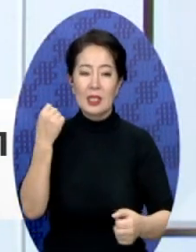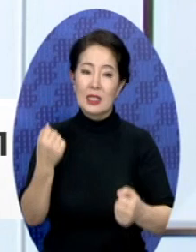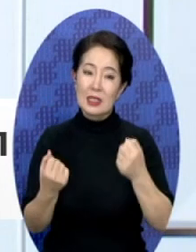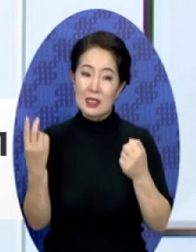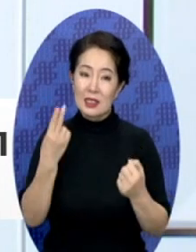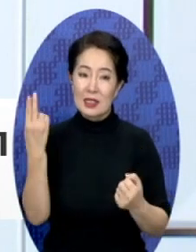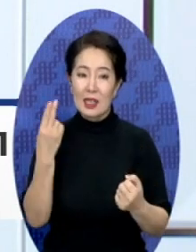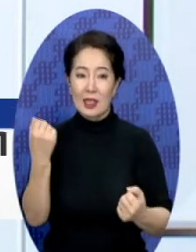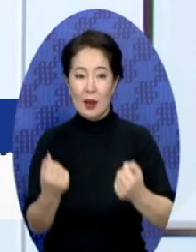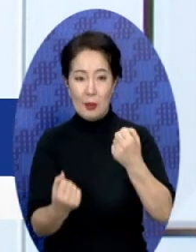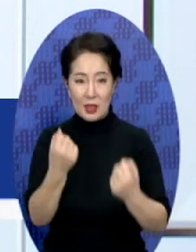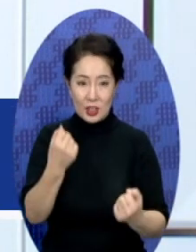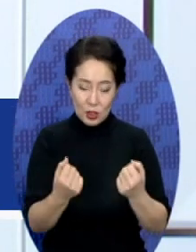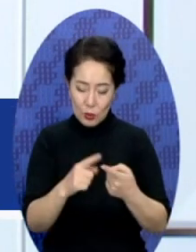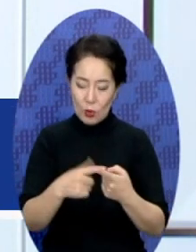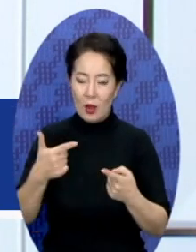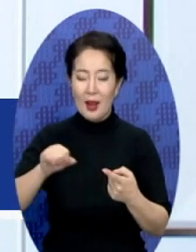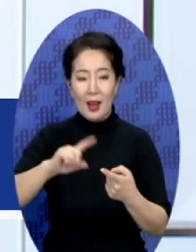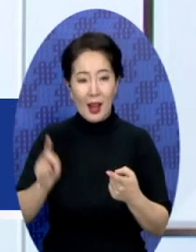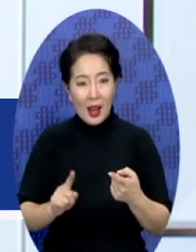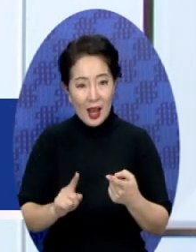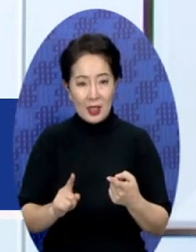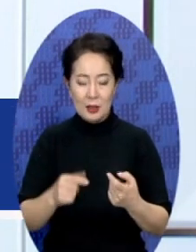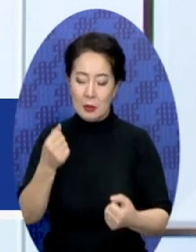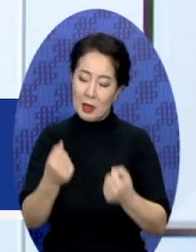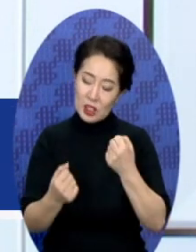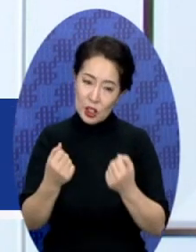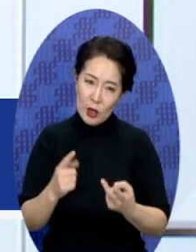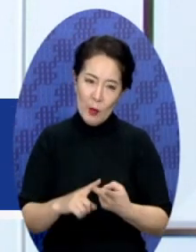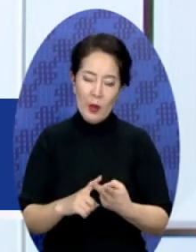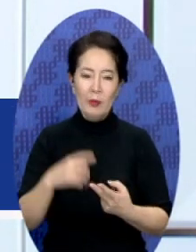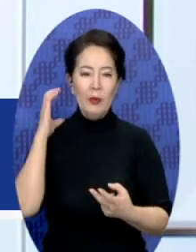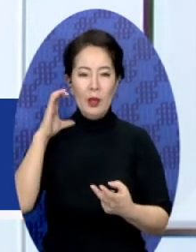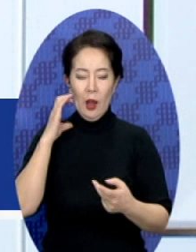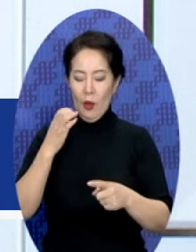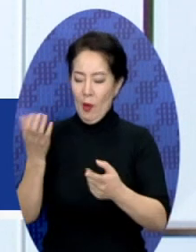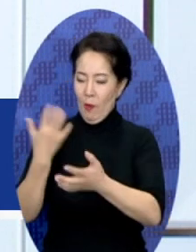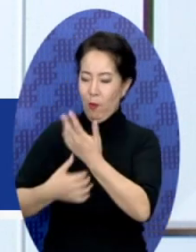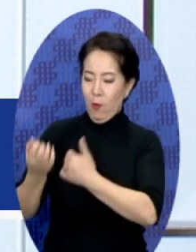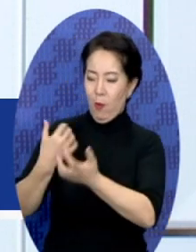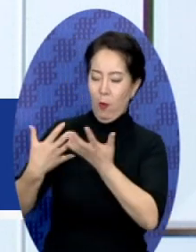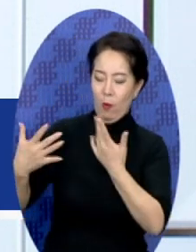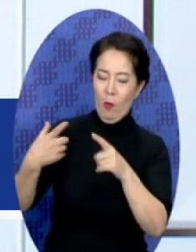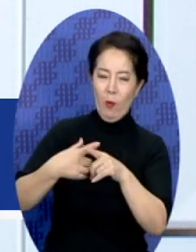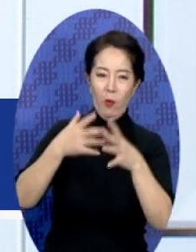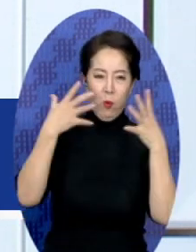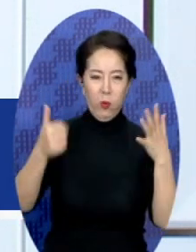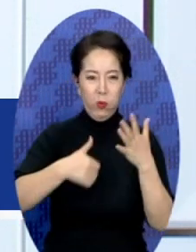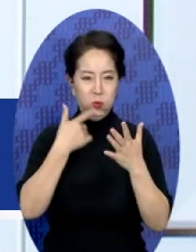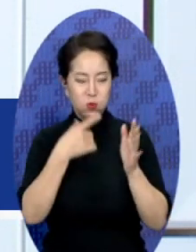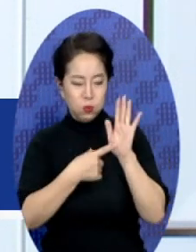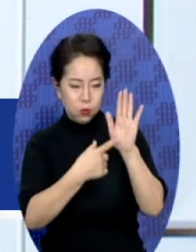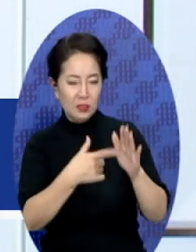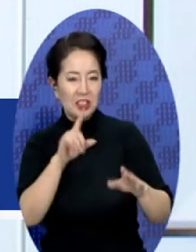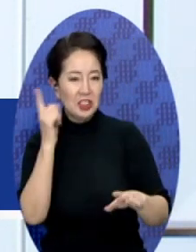эсвэл газ байгалийн хийгээр ажилтдаг одоо автомашин одоо автобусны хэрэглээ нэмэгдүүлэх юм бол үнийг дагаад хангах нийлүүлэх асуудлууд,